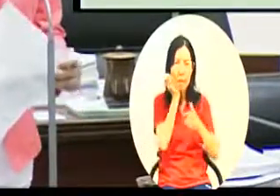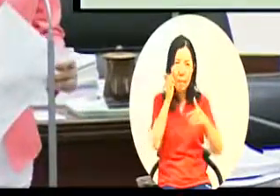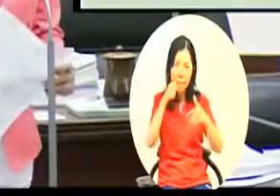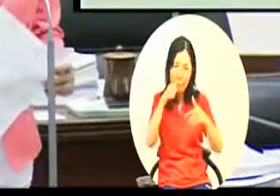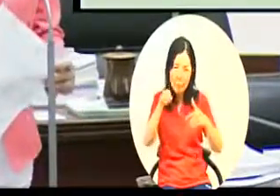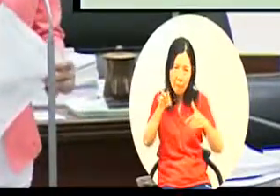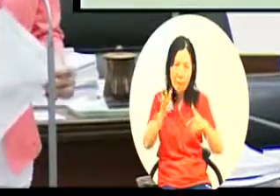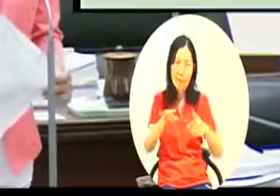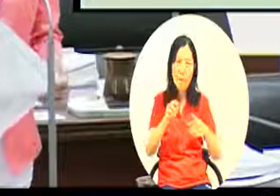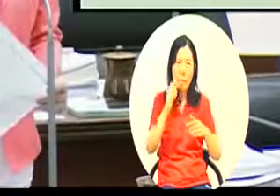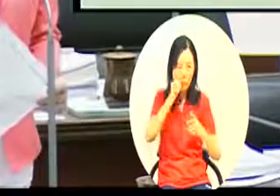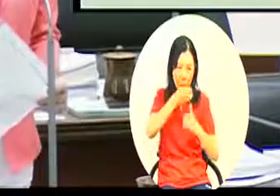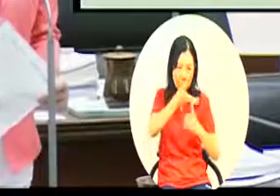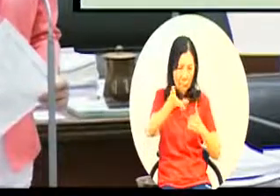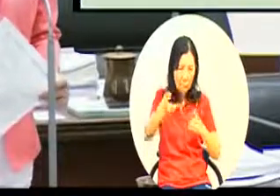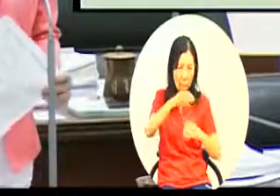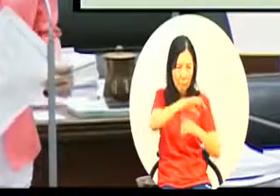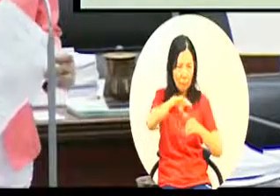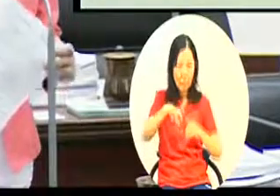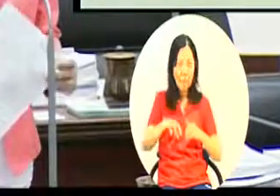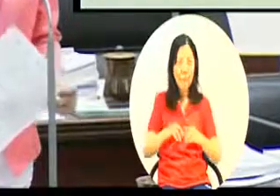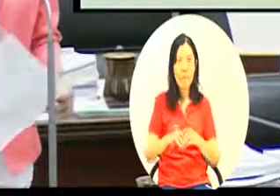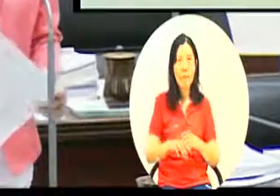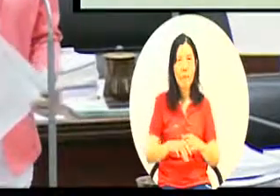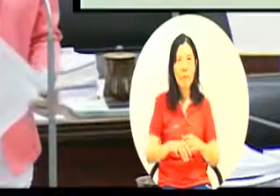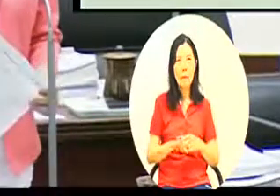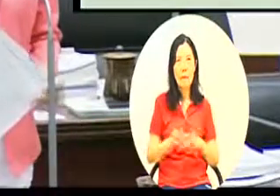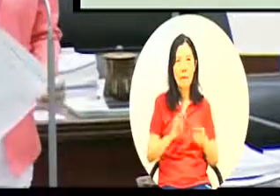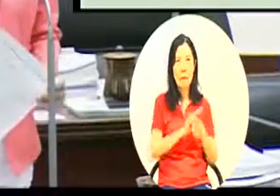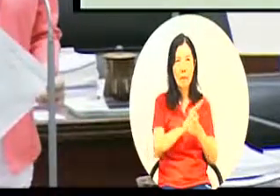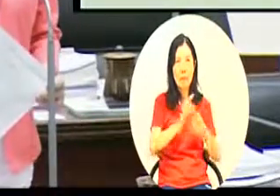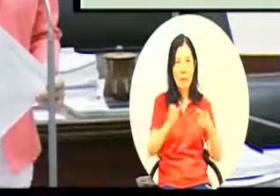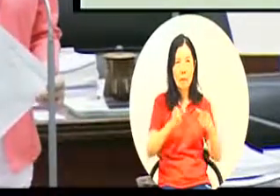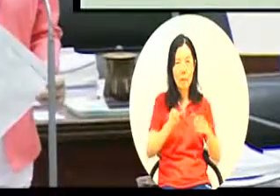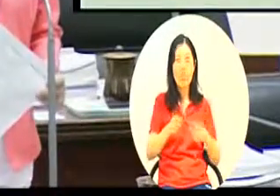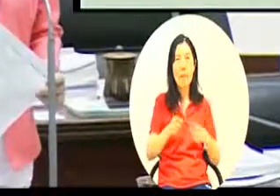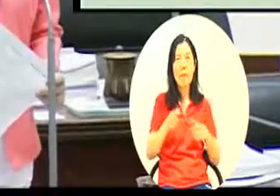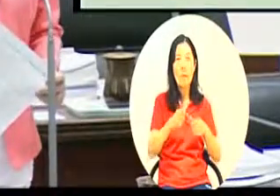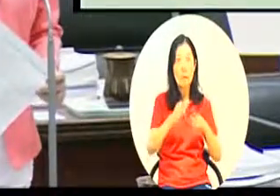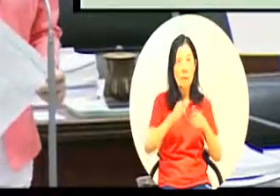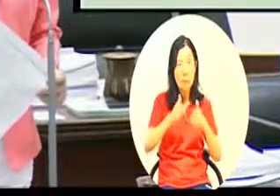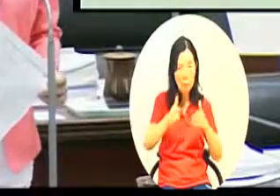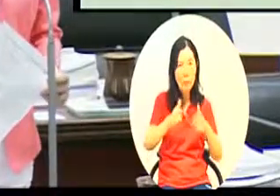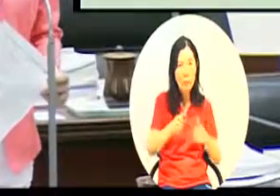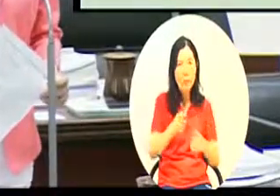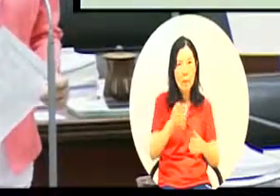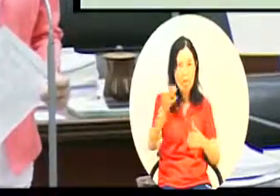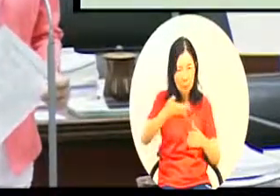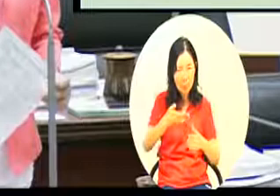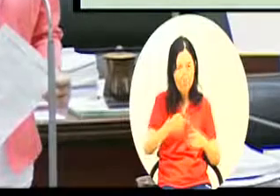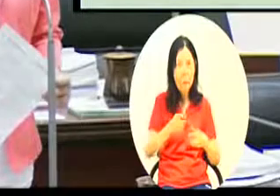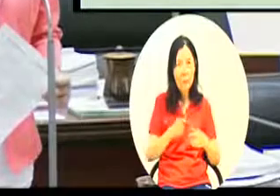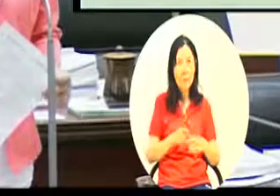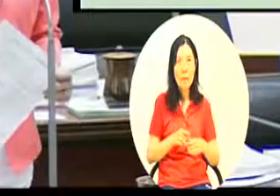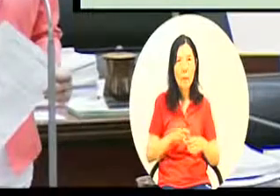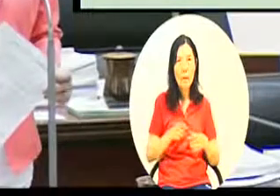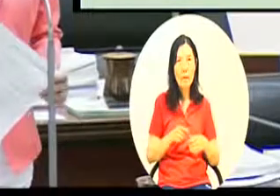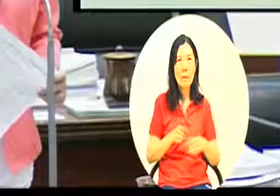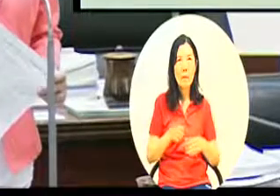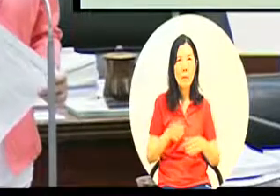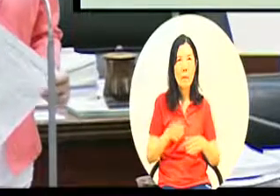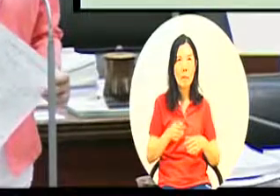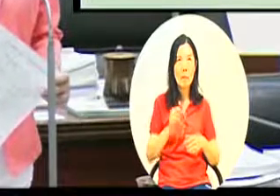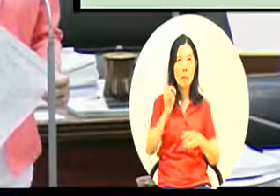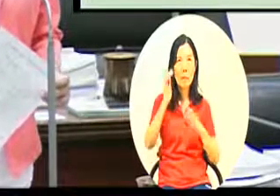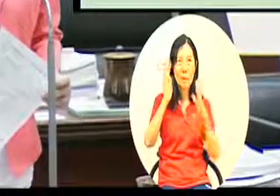染的一个环境下，让你们人一个功德，还给一个林园人一个正义